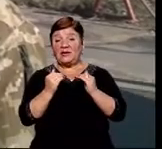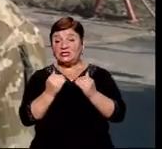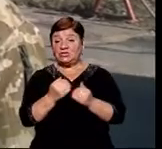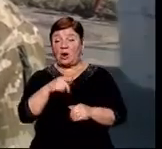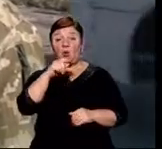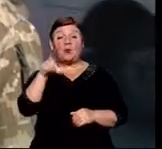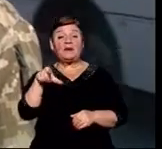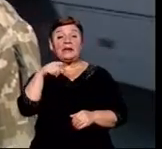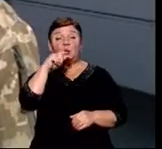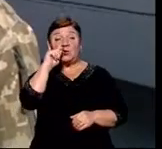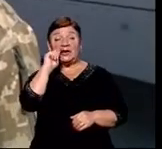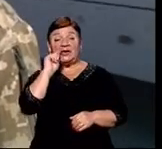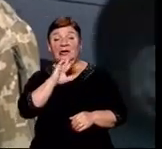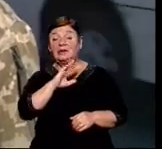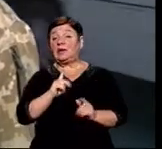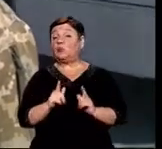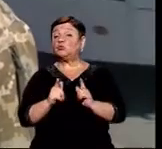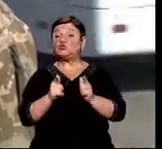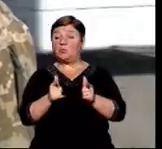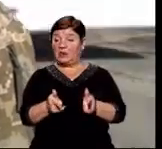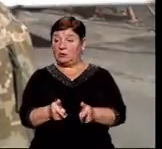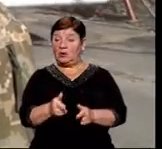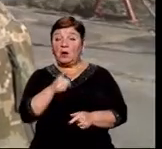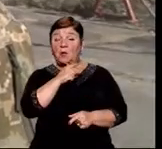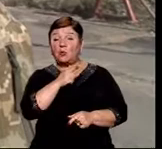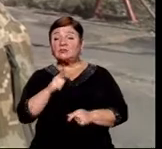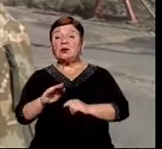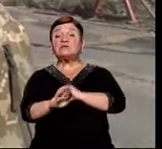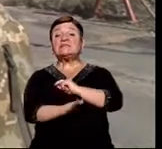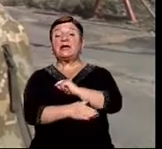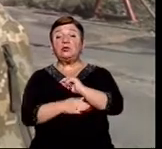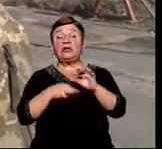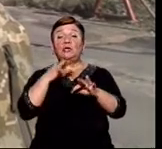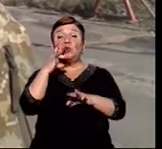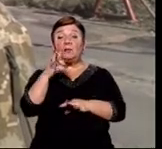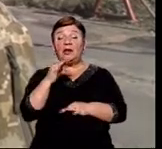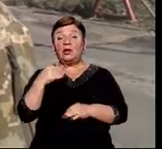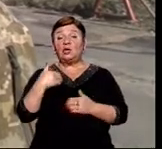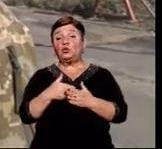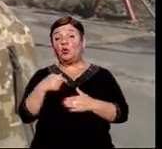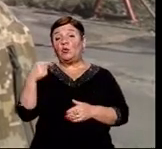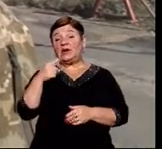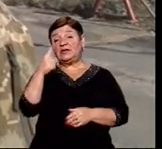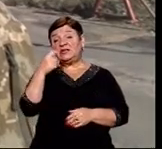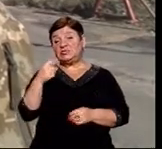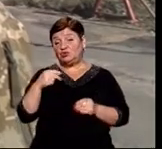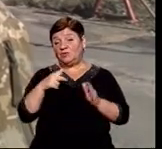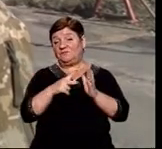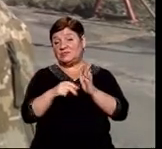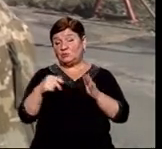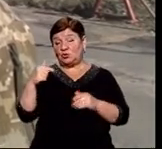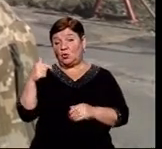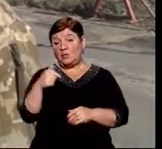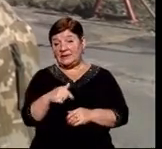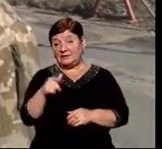громадян України не поступало. Протягом останньої доби заїхало до України 1830 громадян, а з